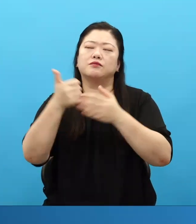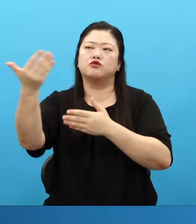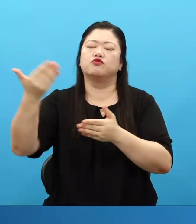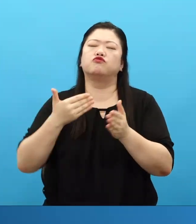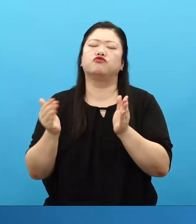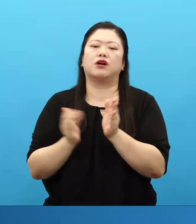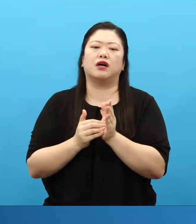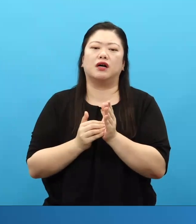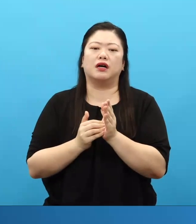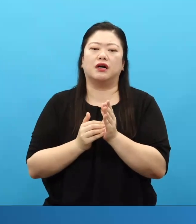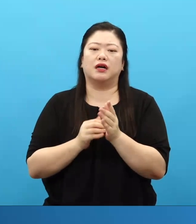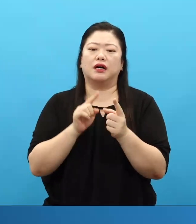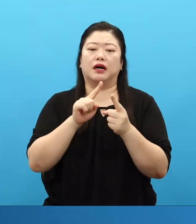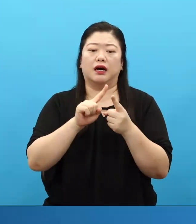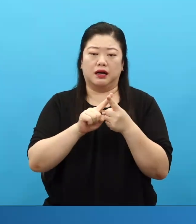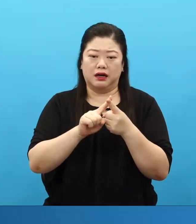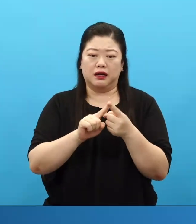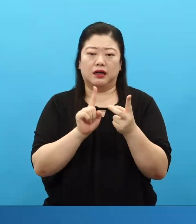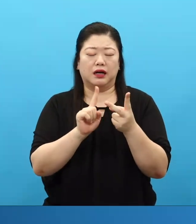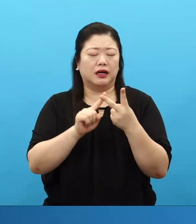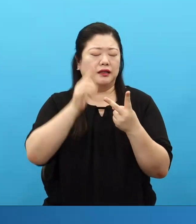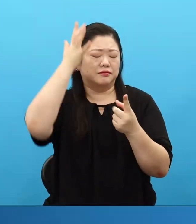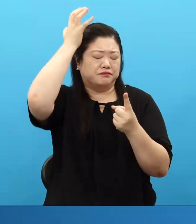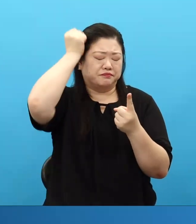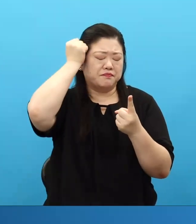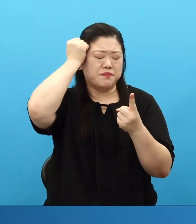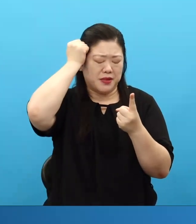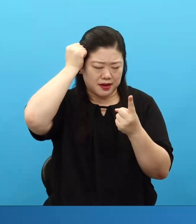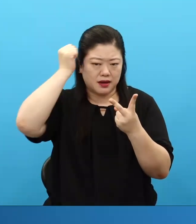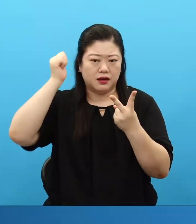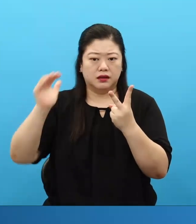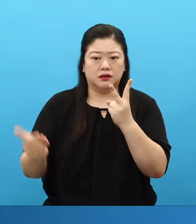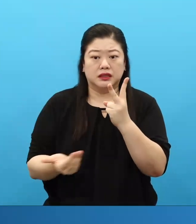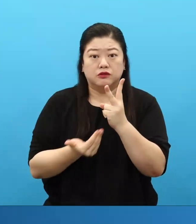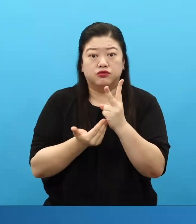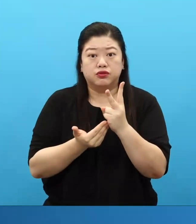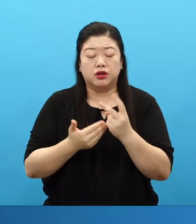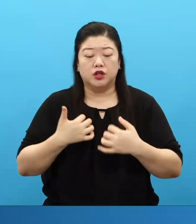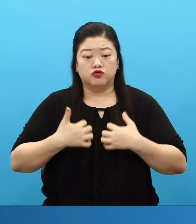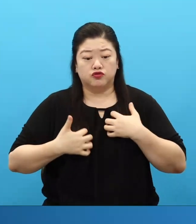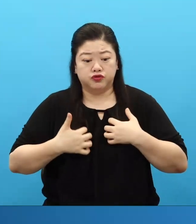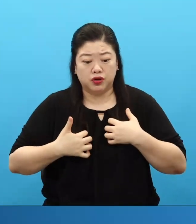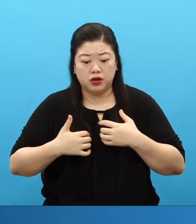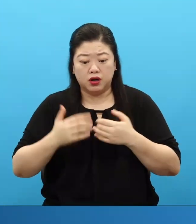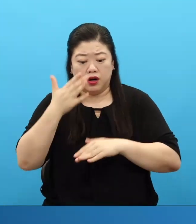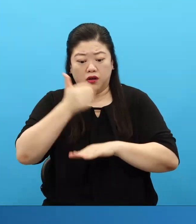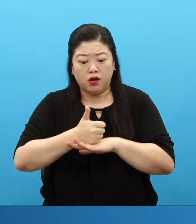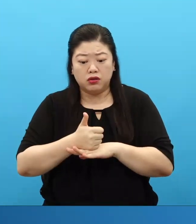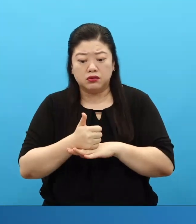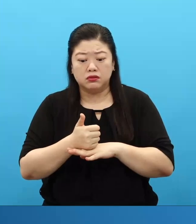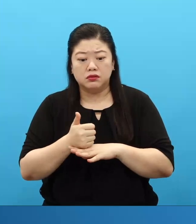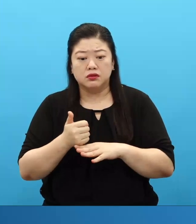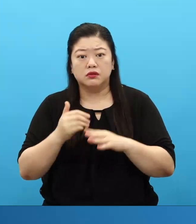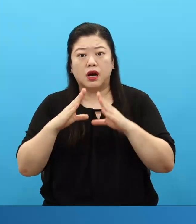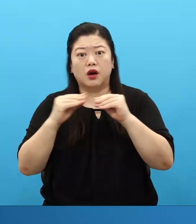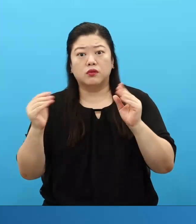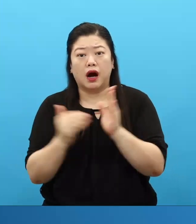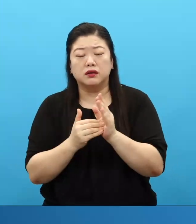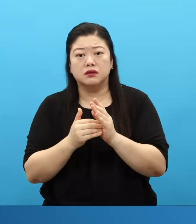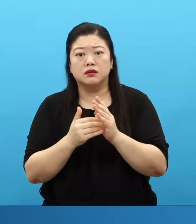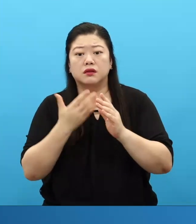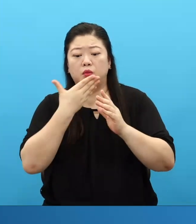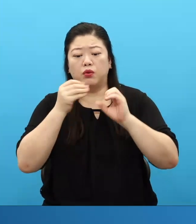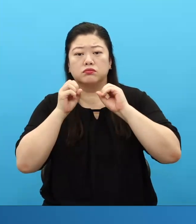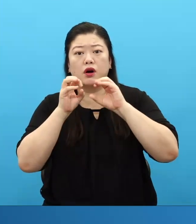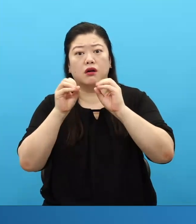바뀌었어요. immediately changed into missions. 한 번도 틀림없습니다. That never once did it not happen that way. 그래서 우리 사람들은 좀 혼자서 집중기도